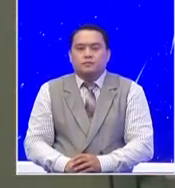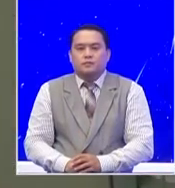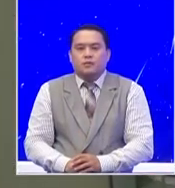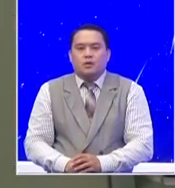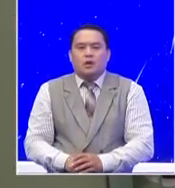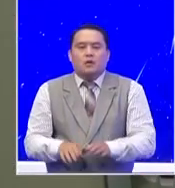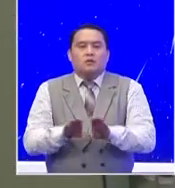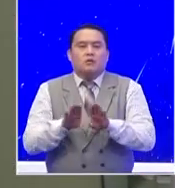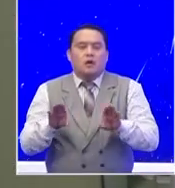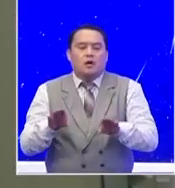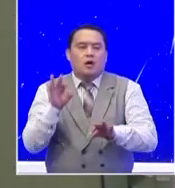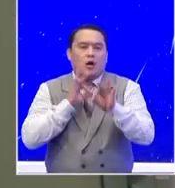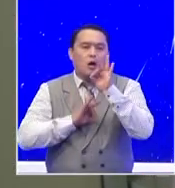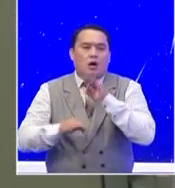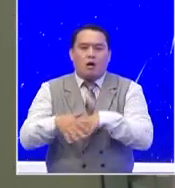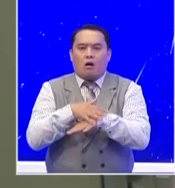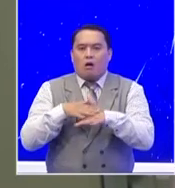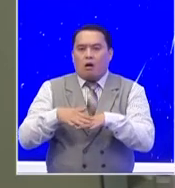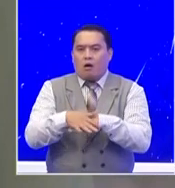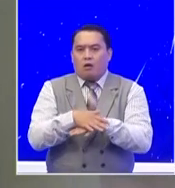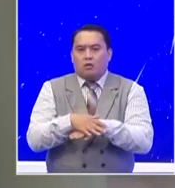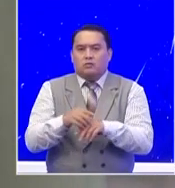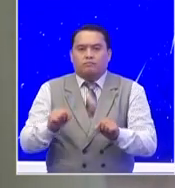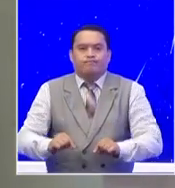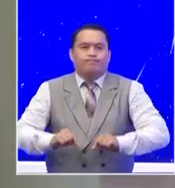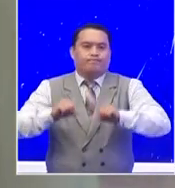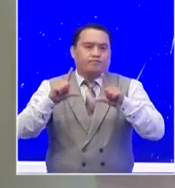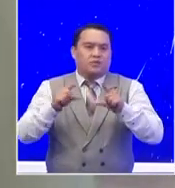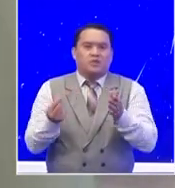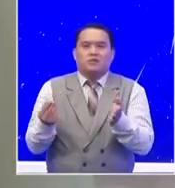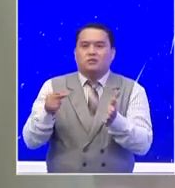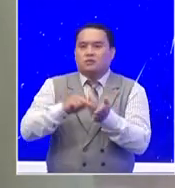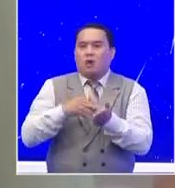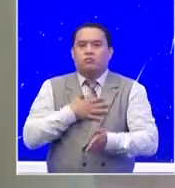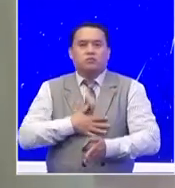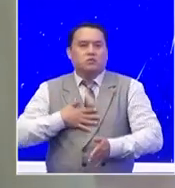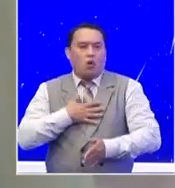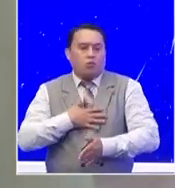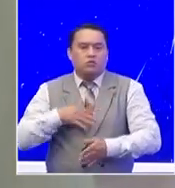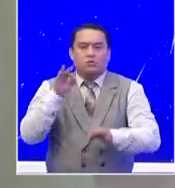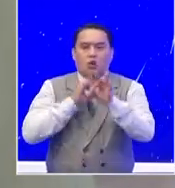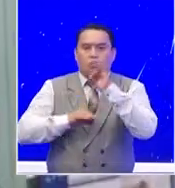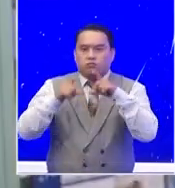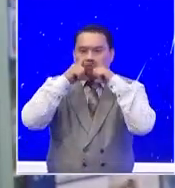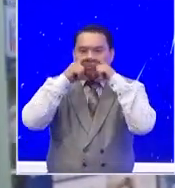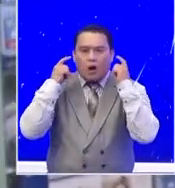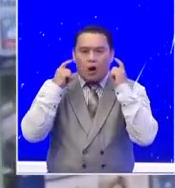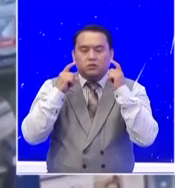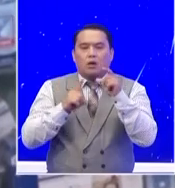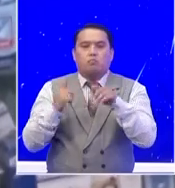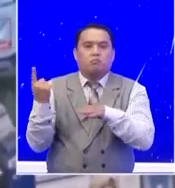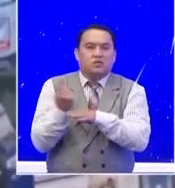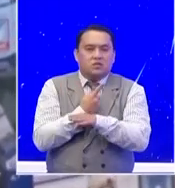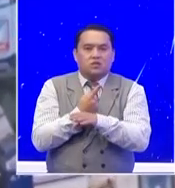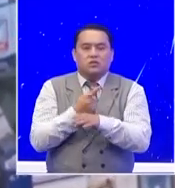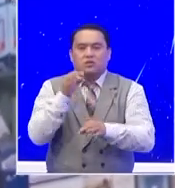жолда індет басталғалы халық негізді негізсіз әрекетке көшті. Алаңдатқан алдымен медициналық бетперде, енді алғашқы